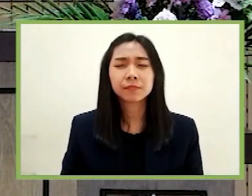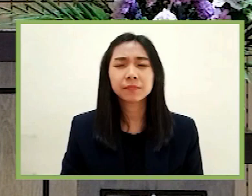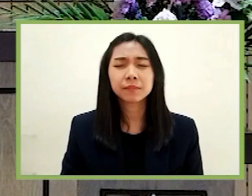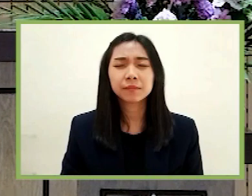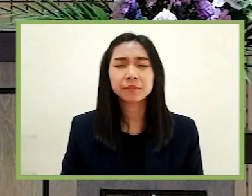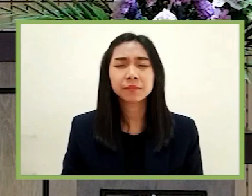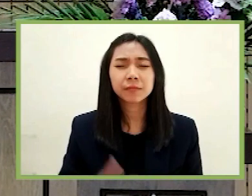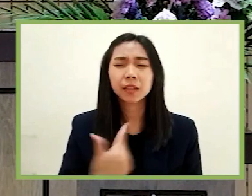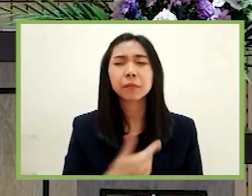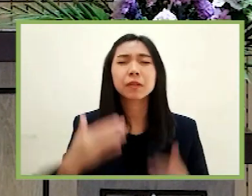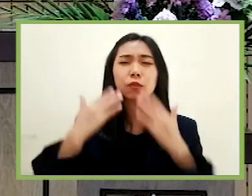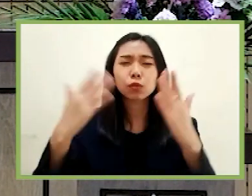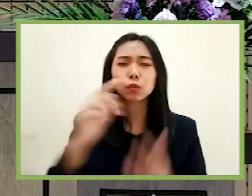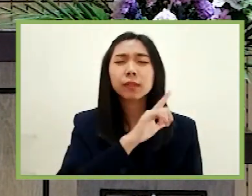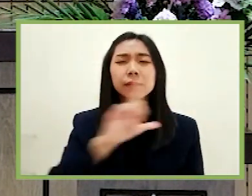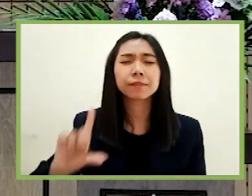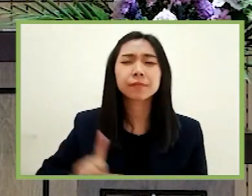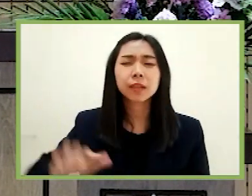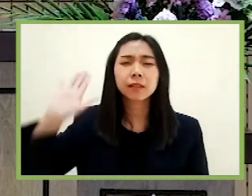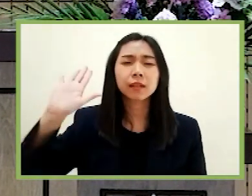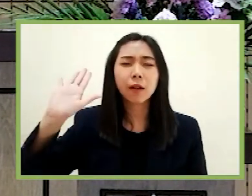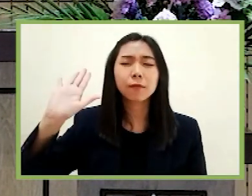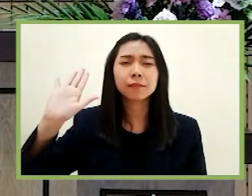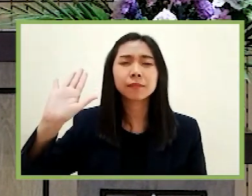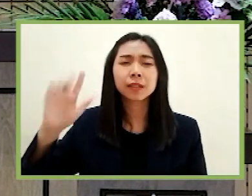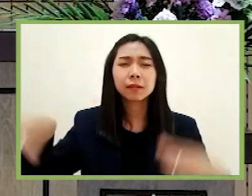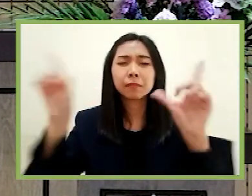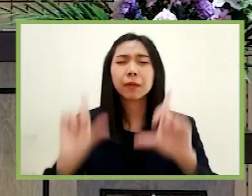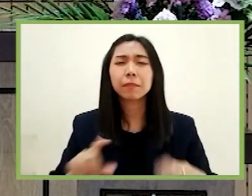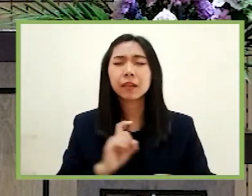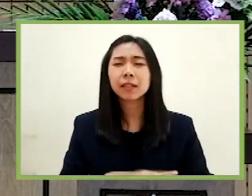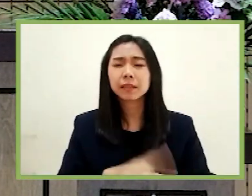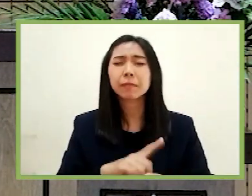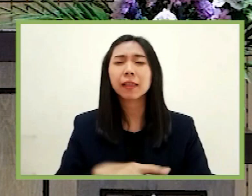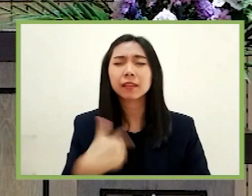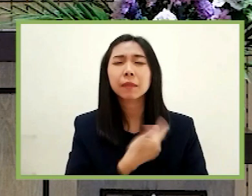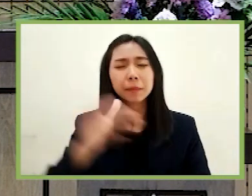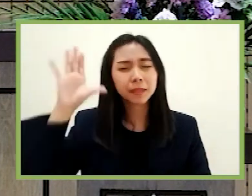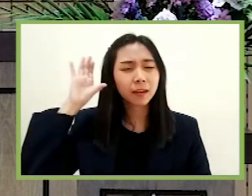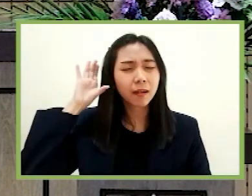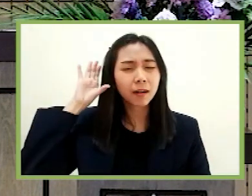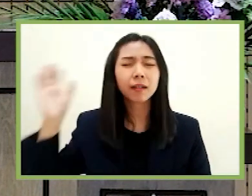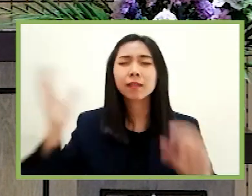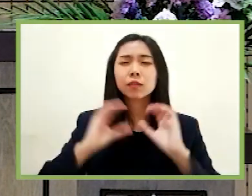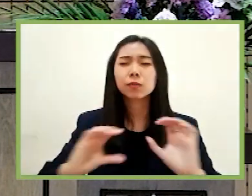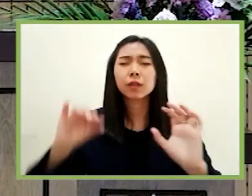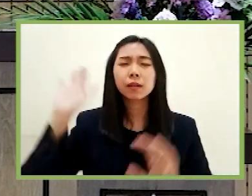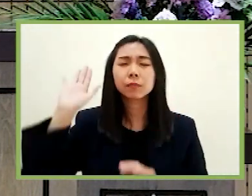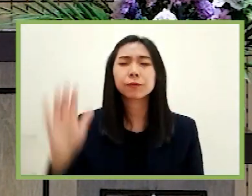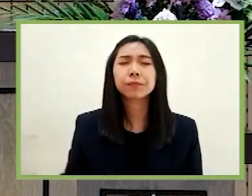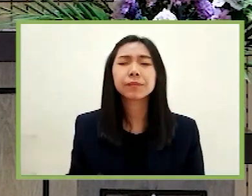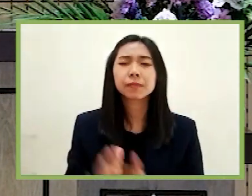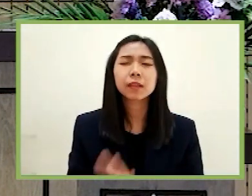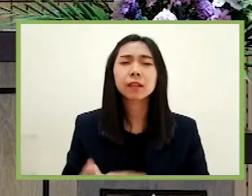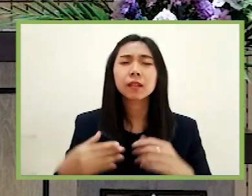kami bersyukur Ya Tuhan engkau masih mengijinkan kami untuk mendengar suaramu karena